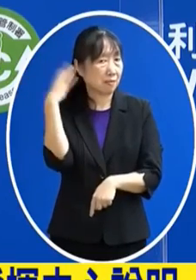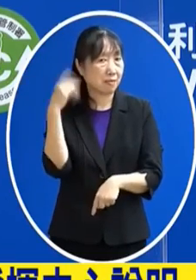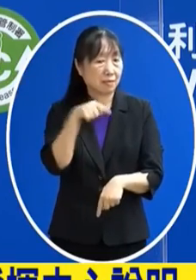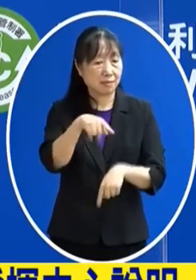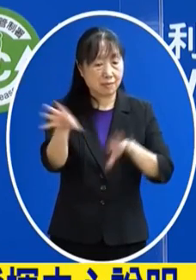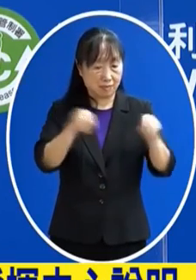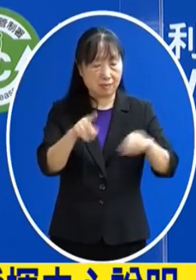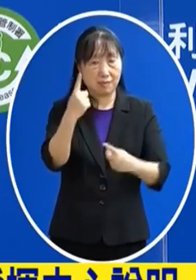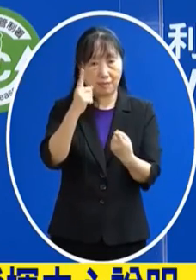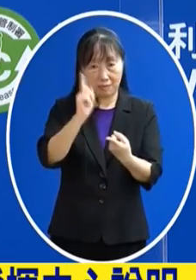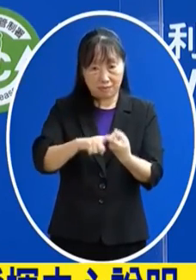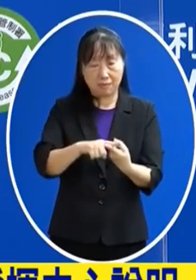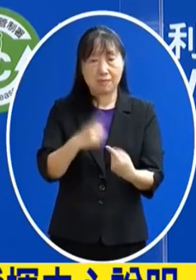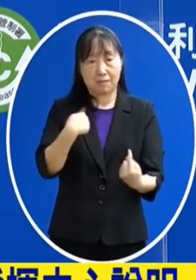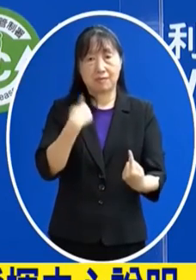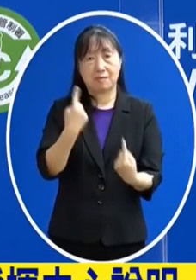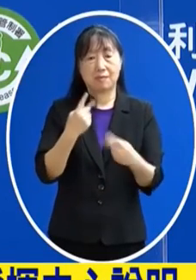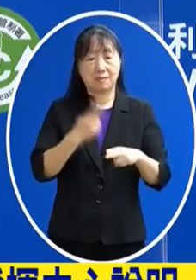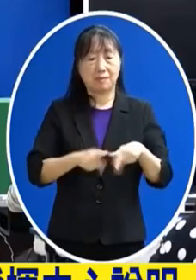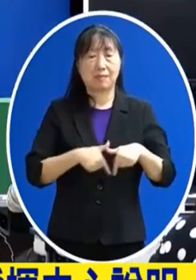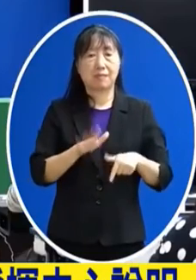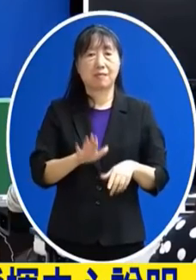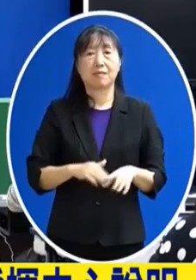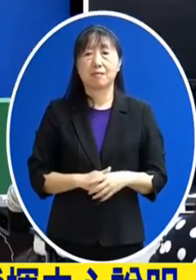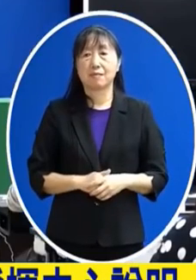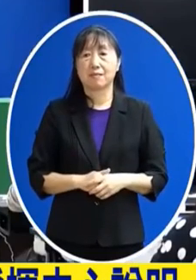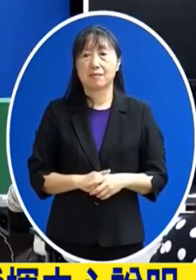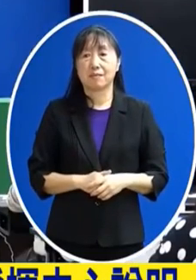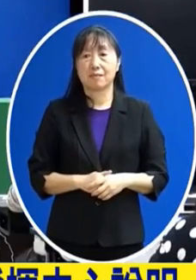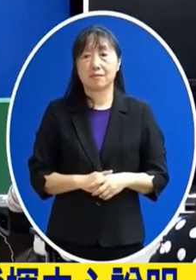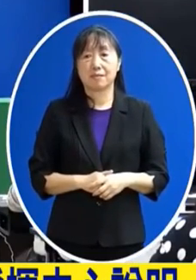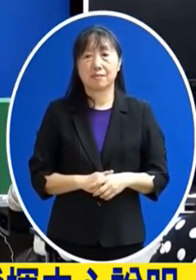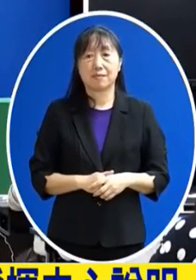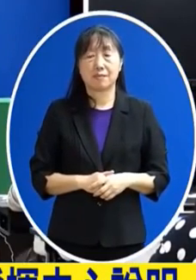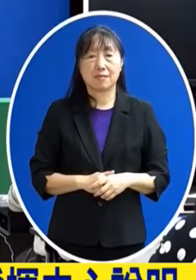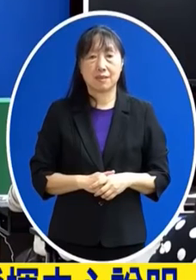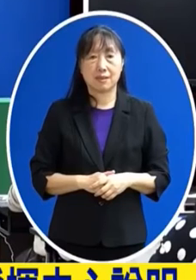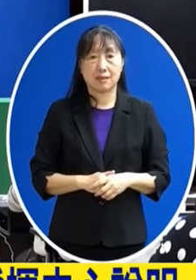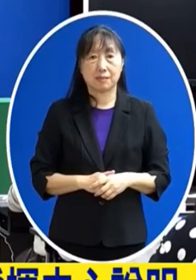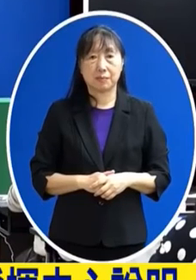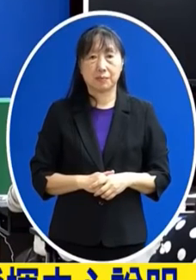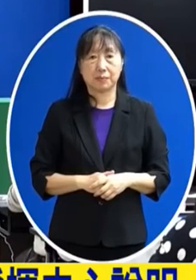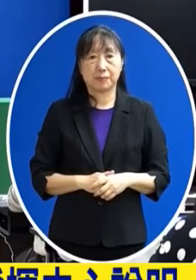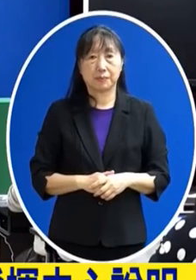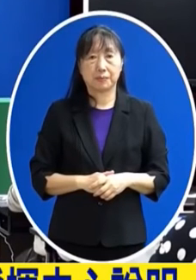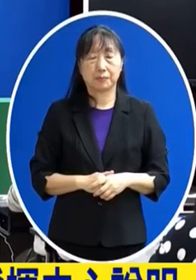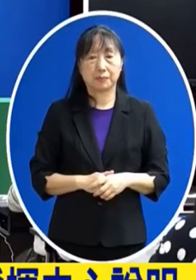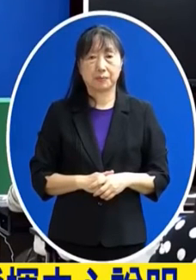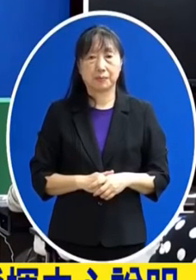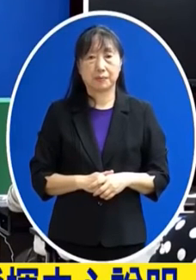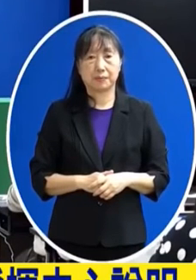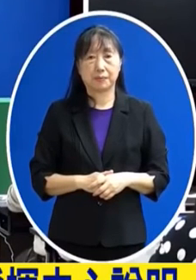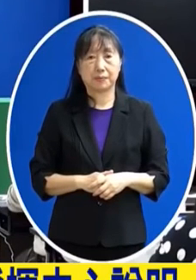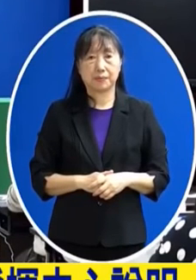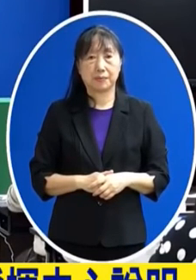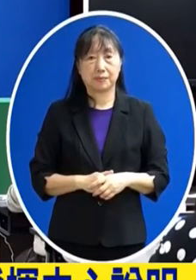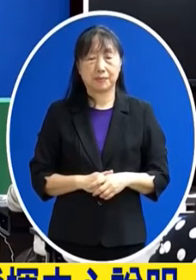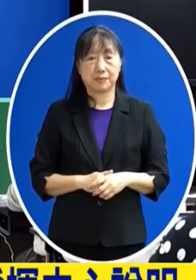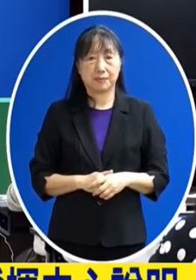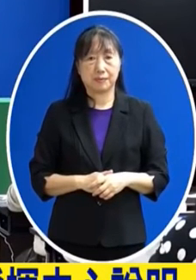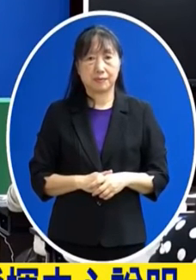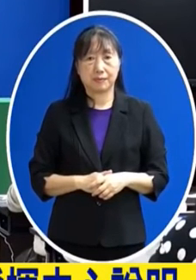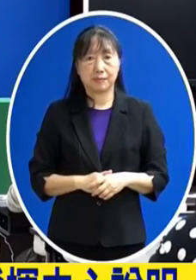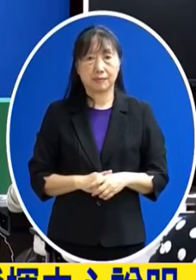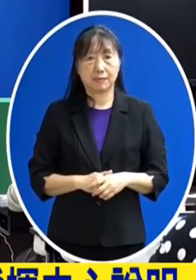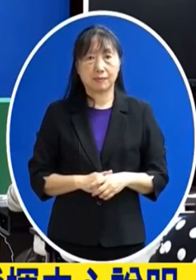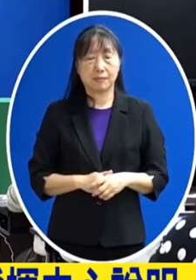那我们也比较有信心。好， 部长，不好意思，我想请问一下，就是